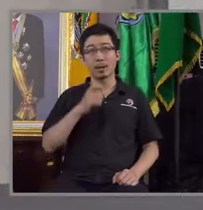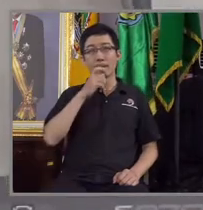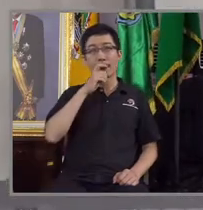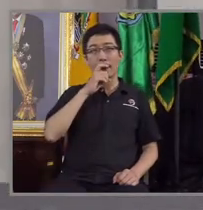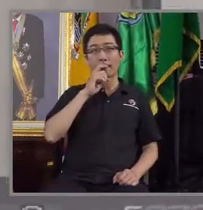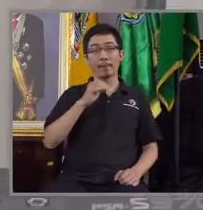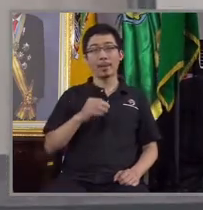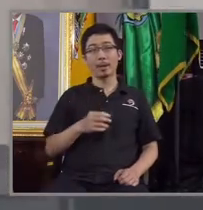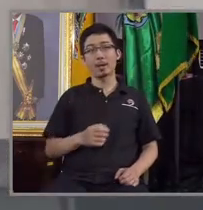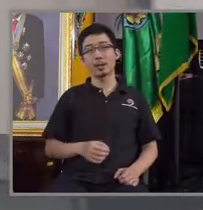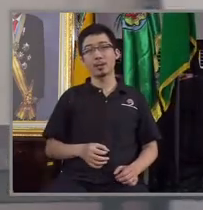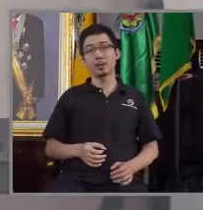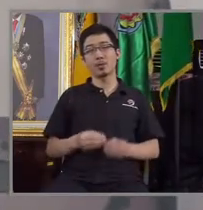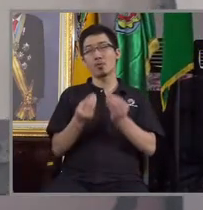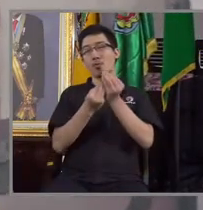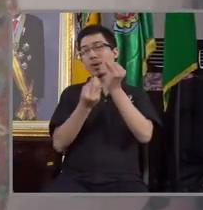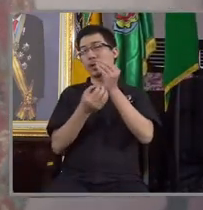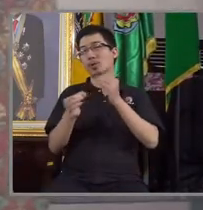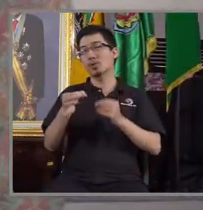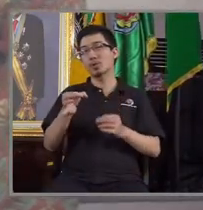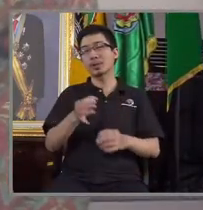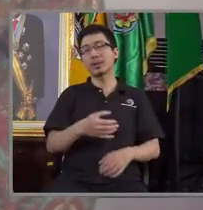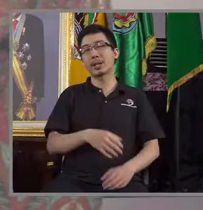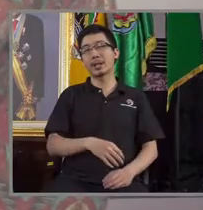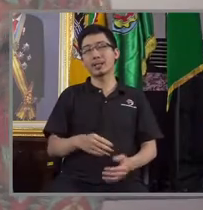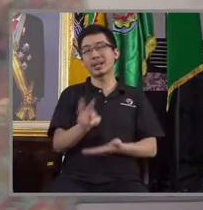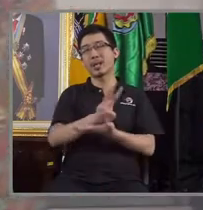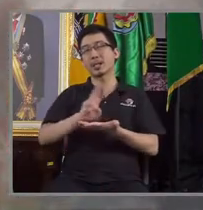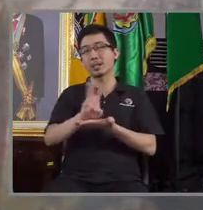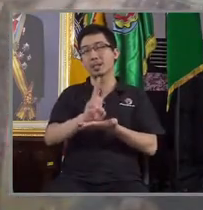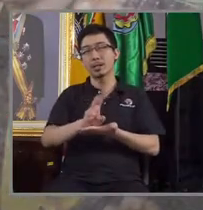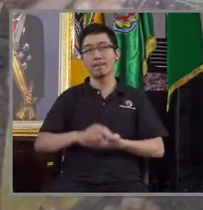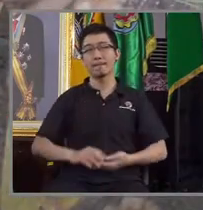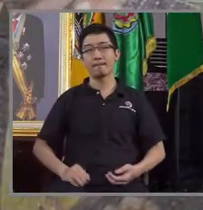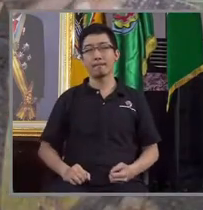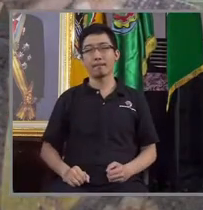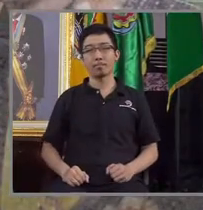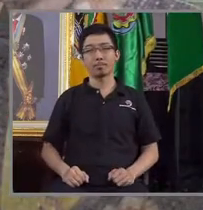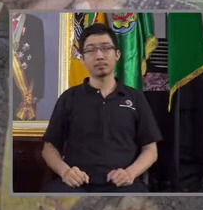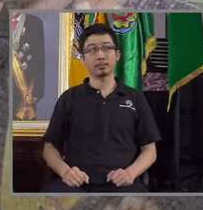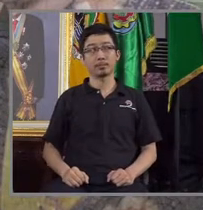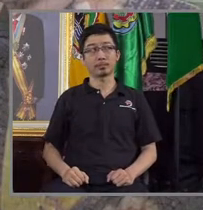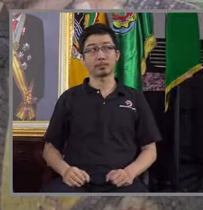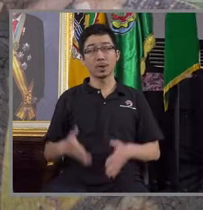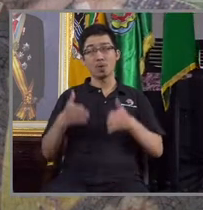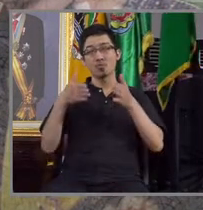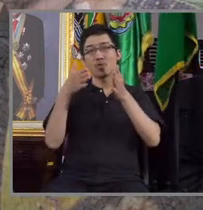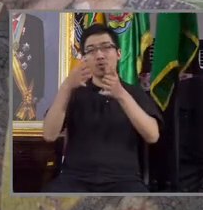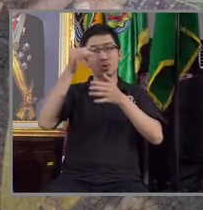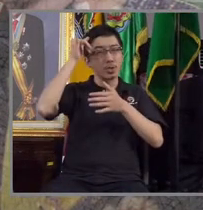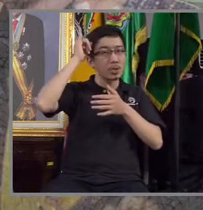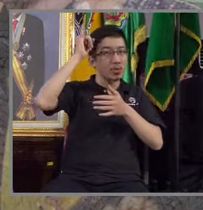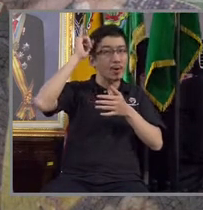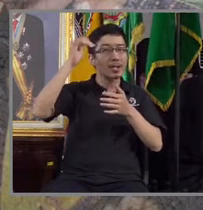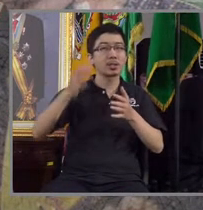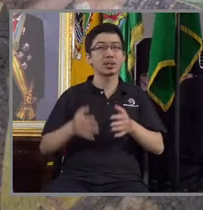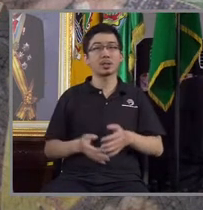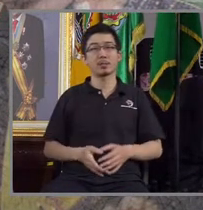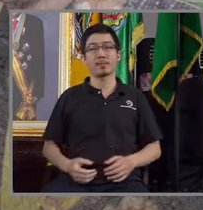Salatiga ah Bapak Haji Julianto SM Monggo sekali lagi fokus pada inovasi yang sudah